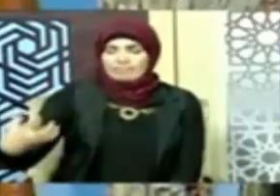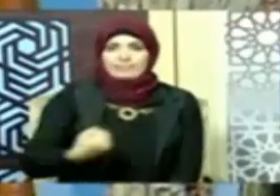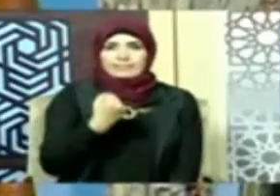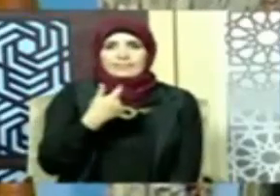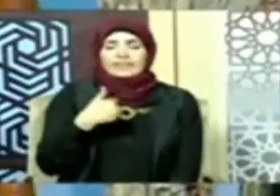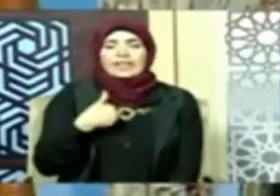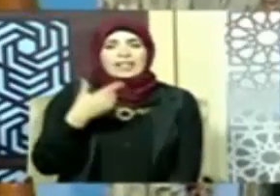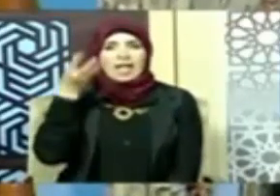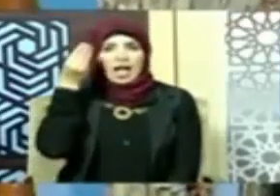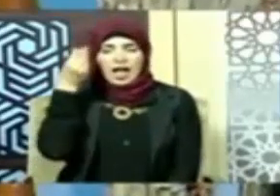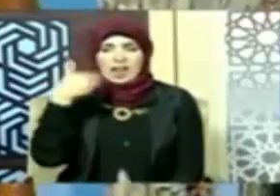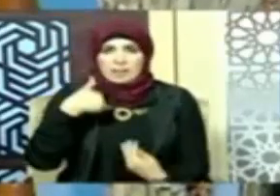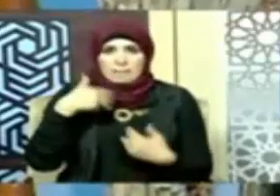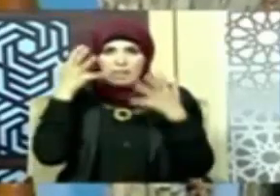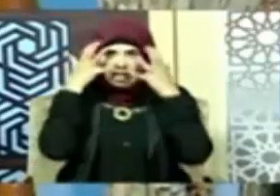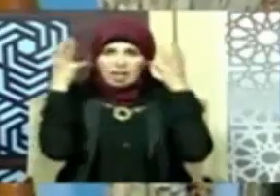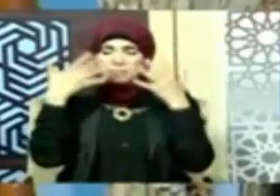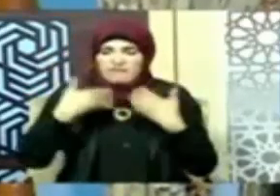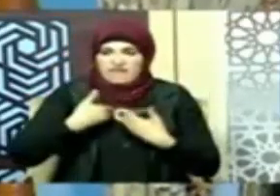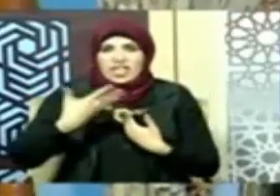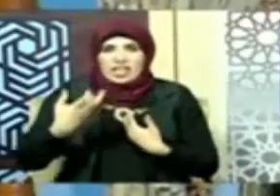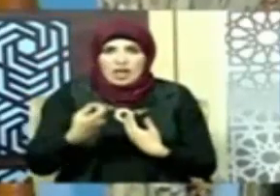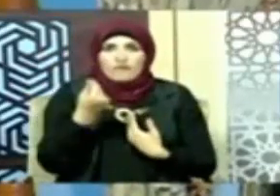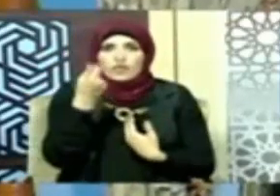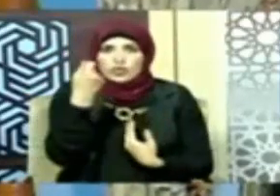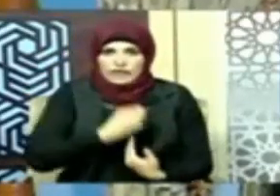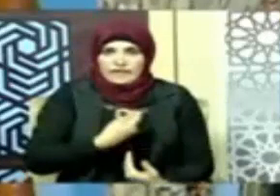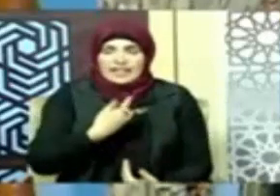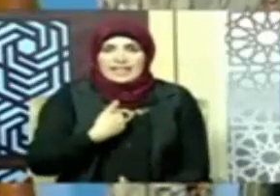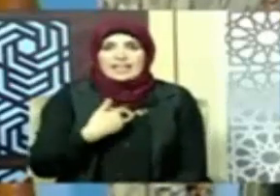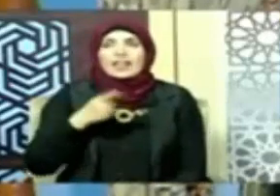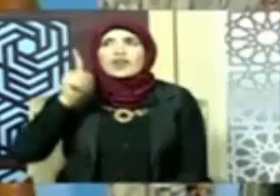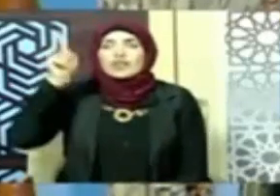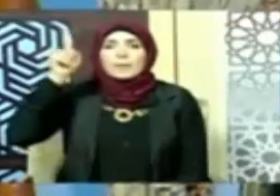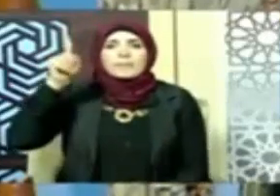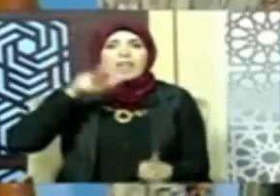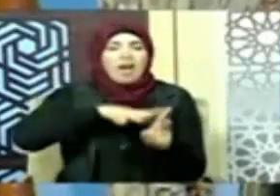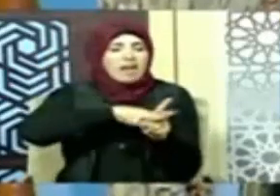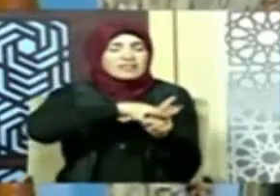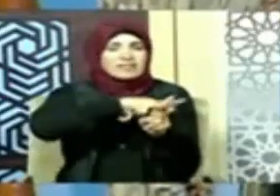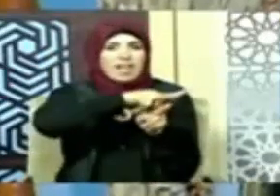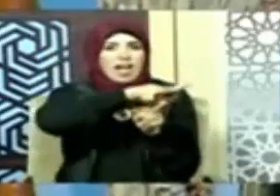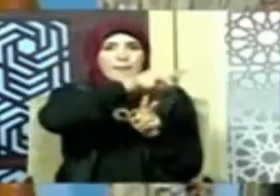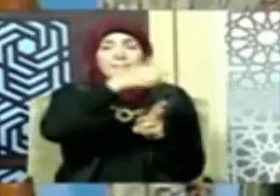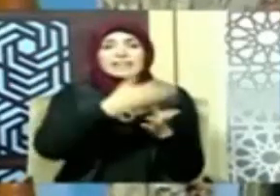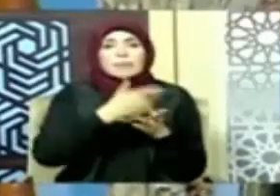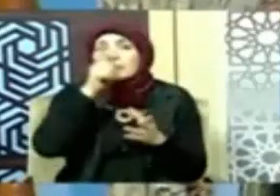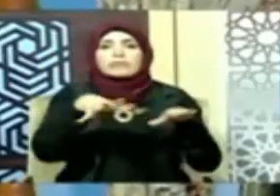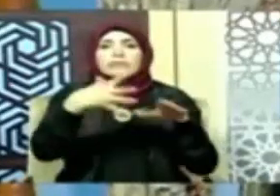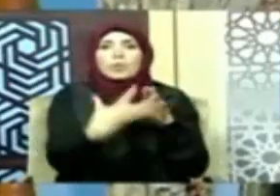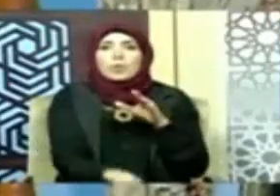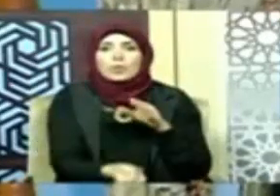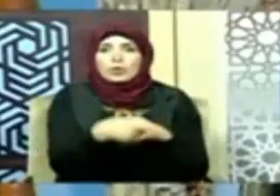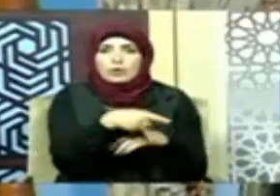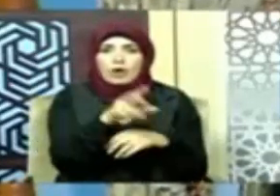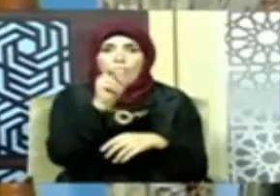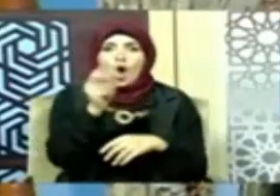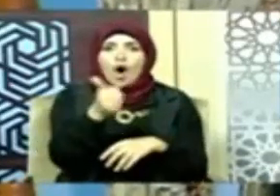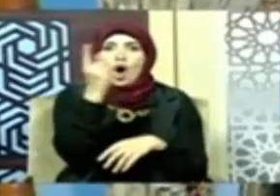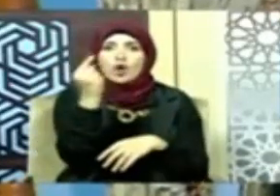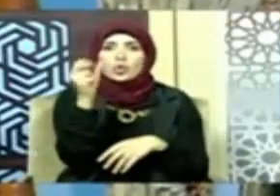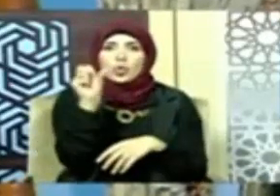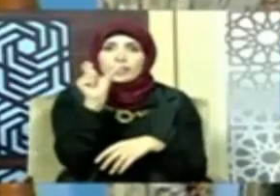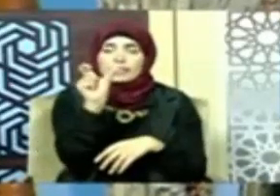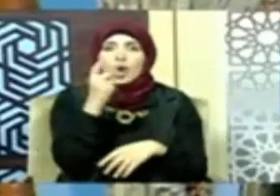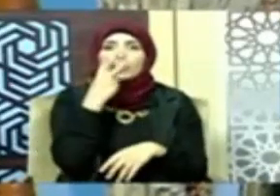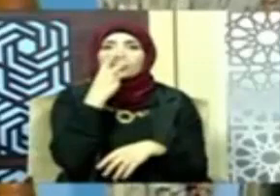علم عندي، فخسفنا به وبدايه الأرض. ونضرب